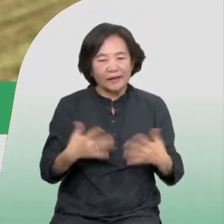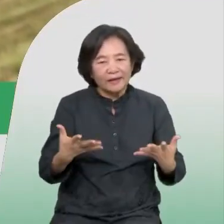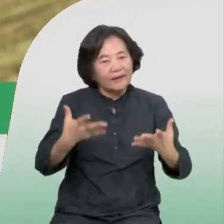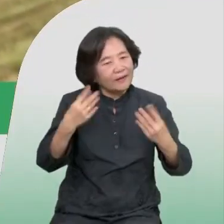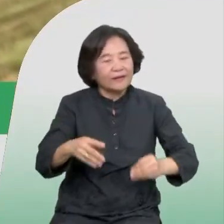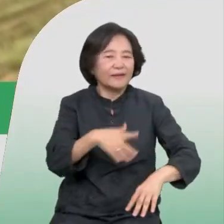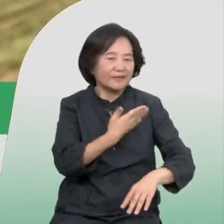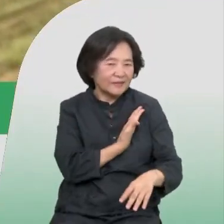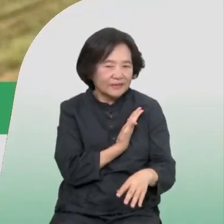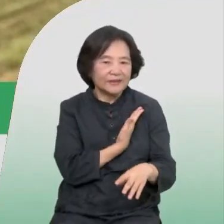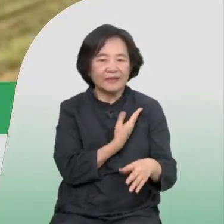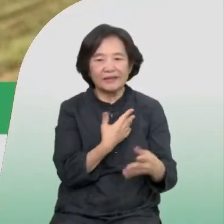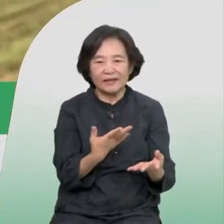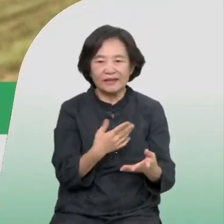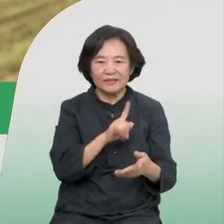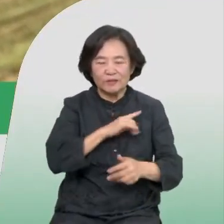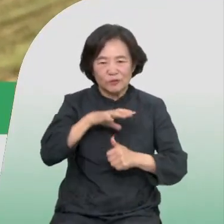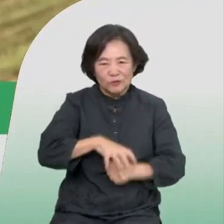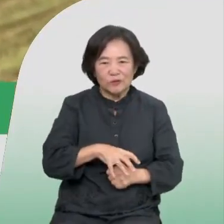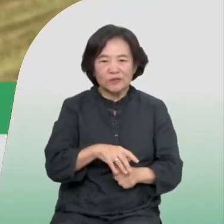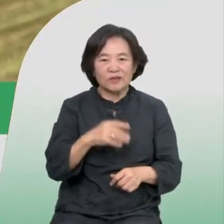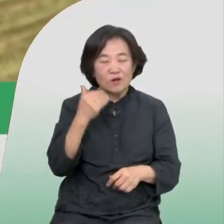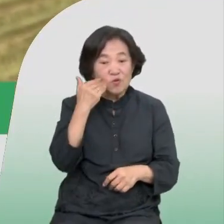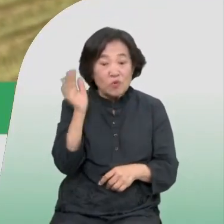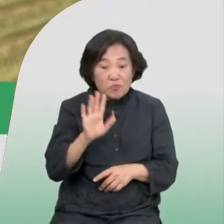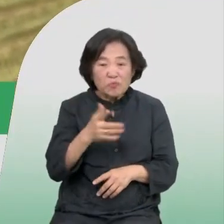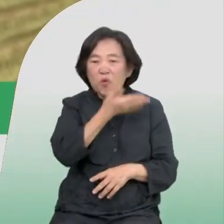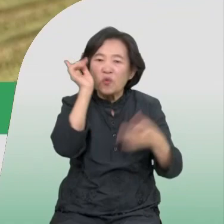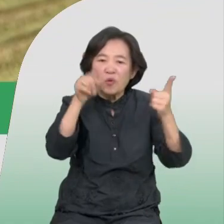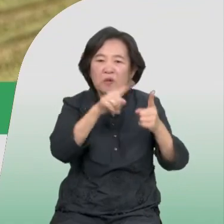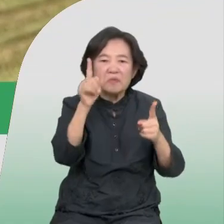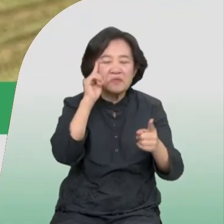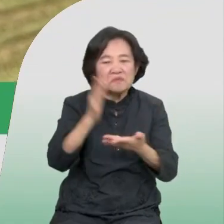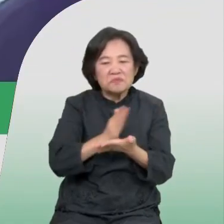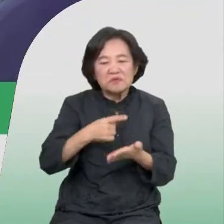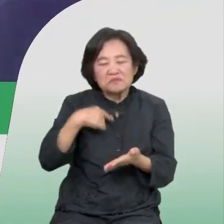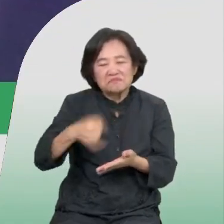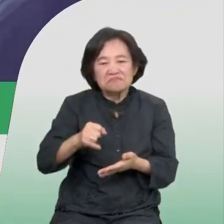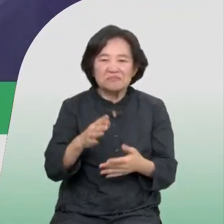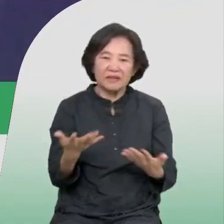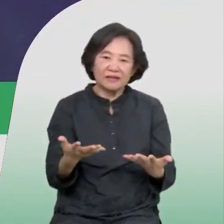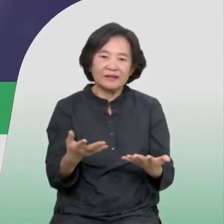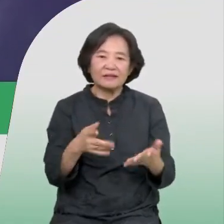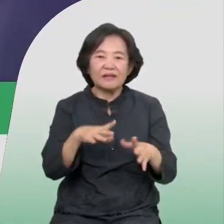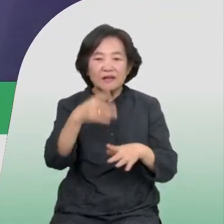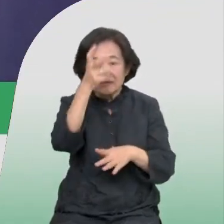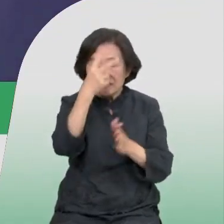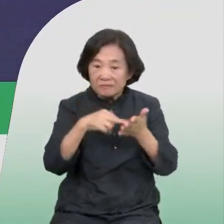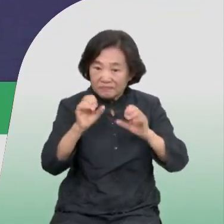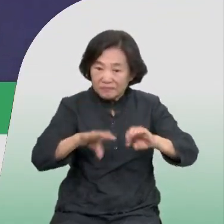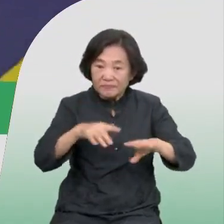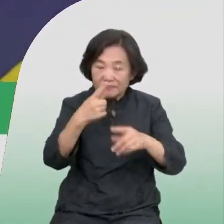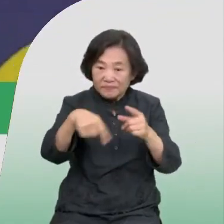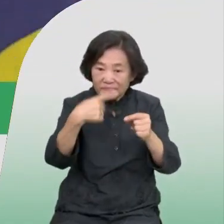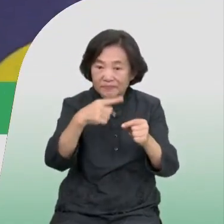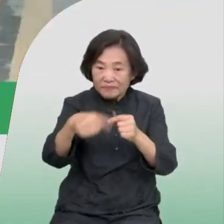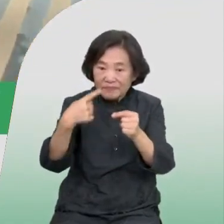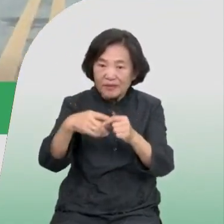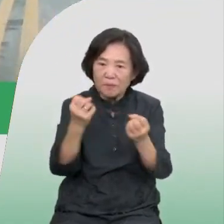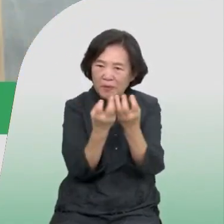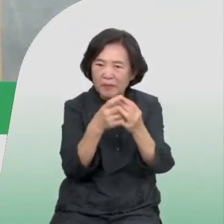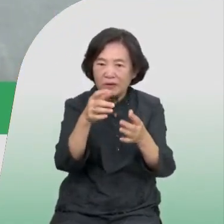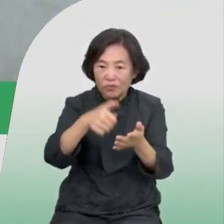耐嘞，较克制嘞，卖互印度干嘞歹印象。 照警方的统计，此生当然大概有超过50